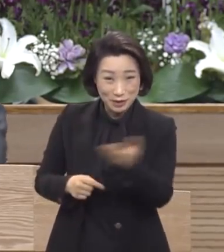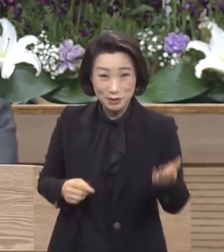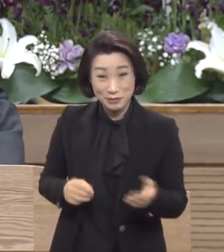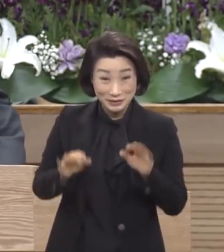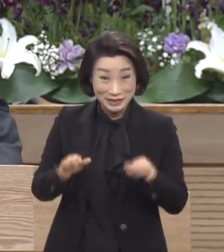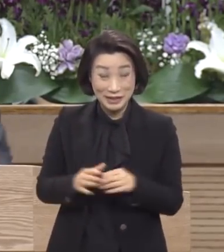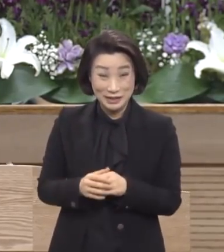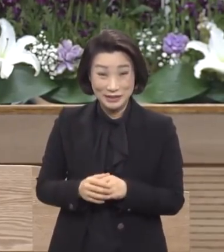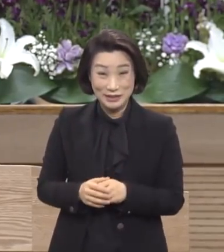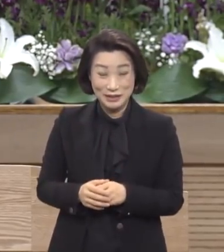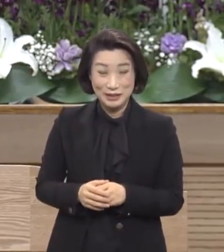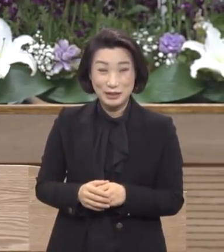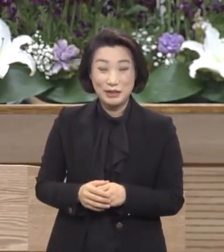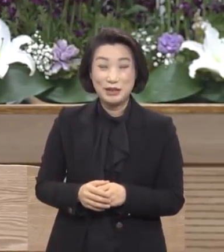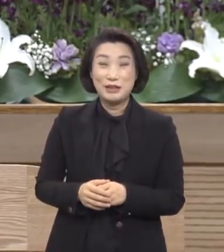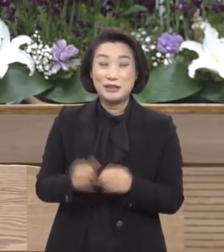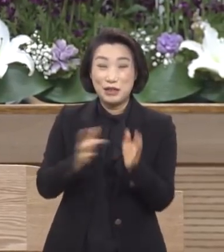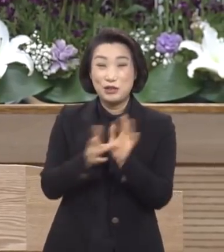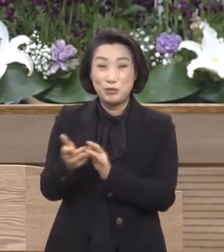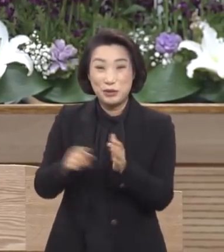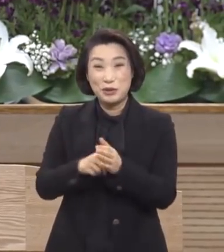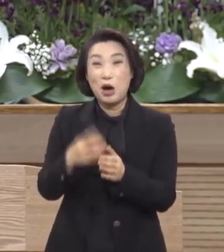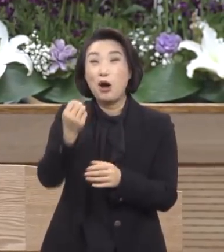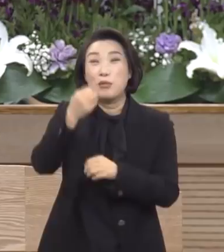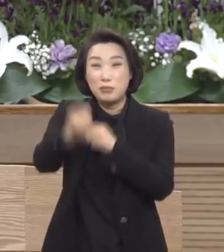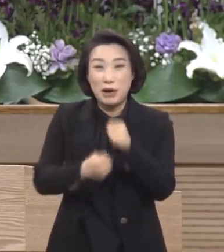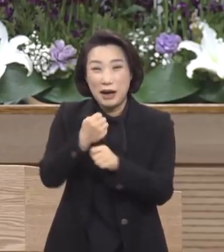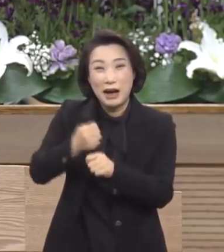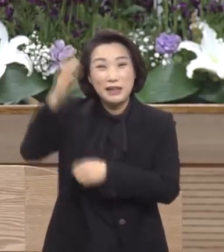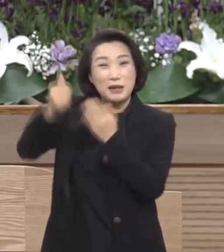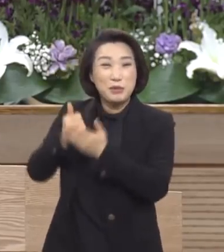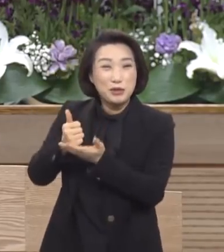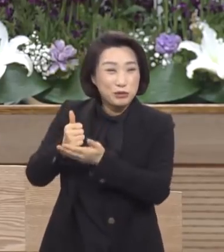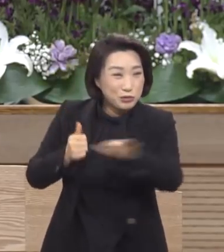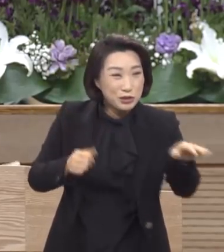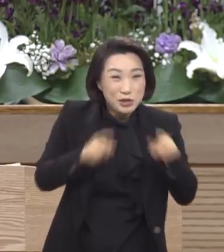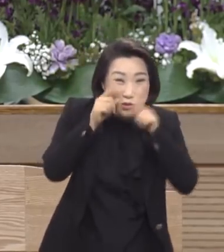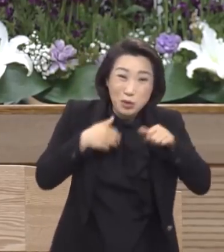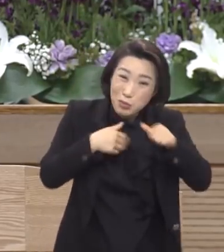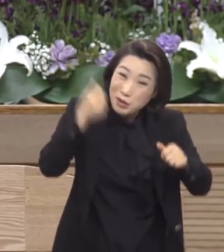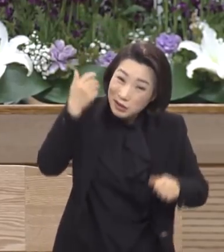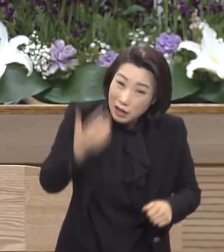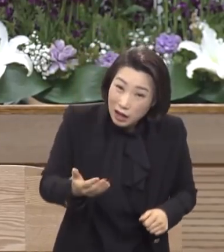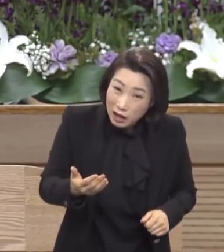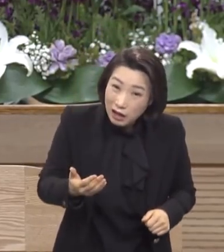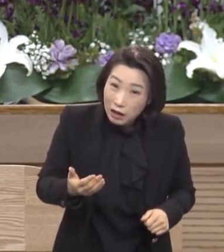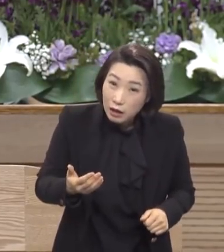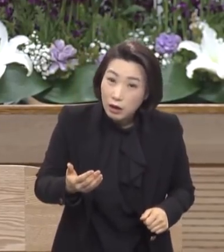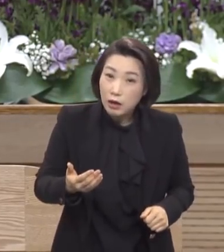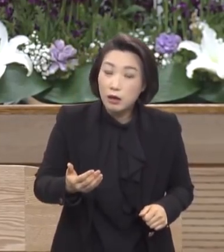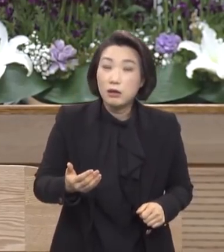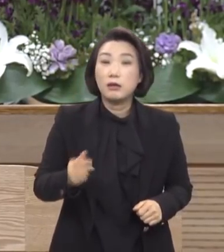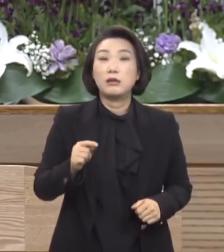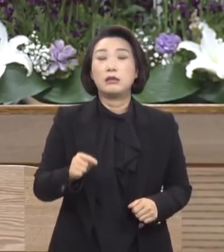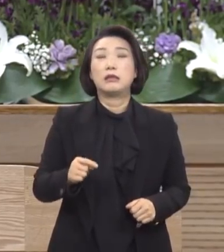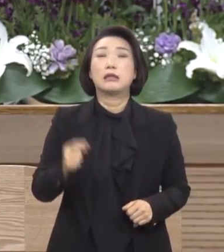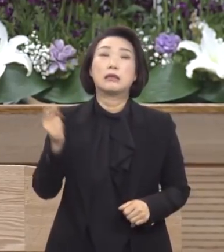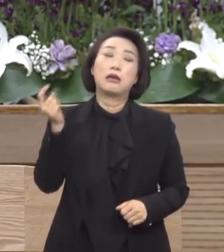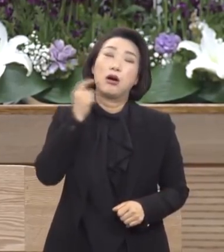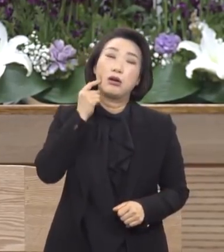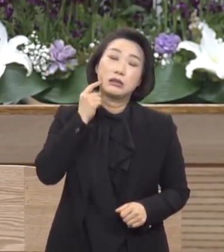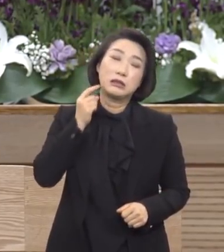우리는 몇십 년씩 예수 믿었는데 설마 하나님이 지옥 보내겠습니까? 이런